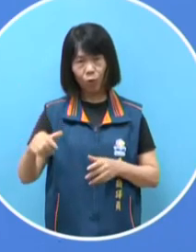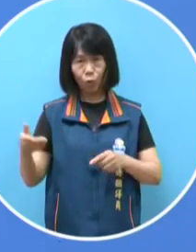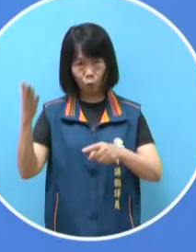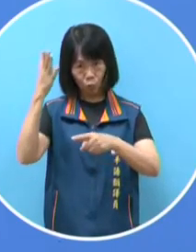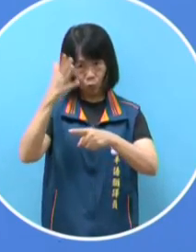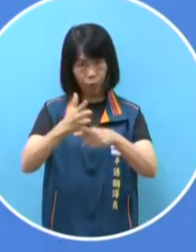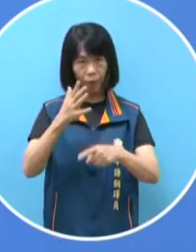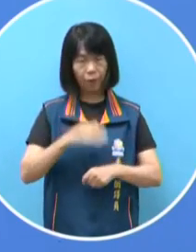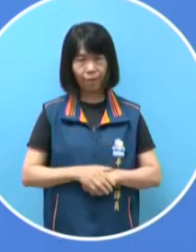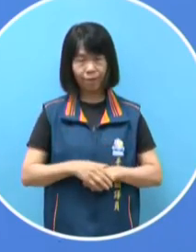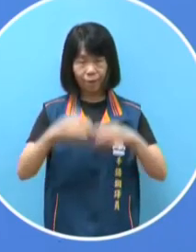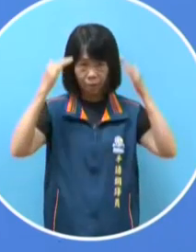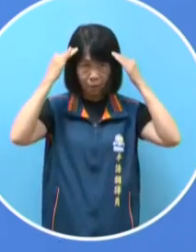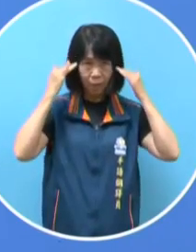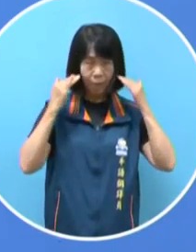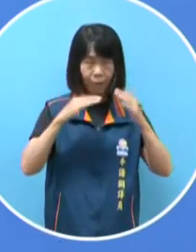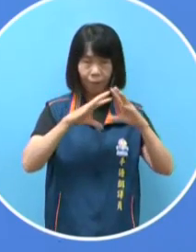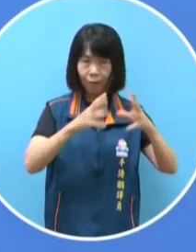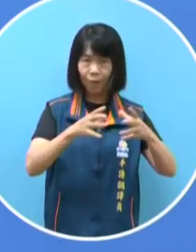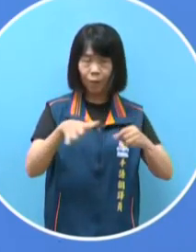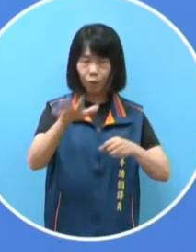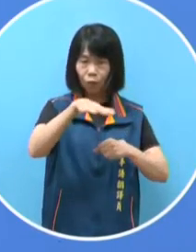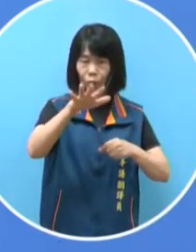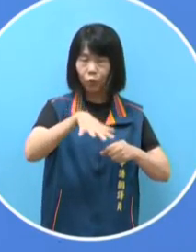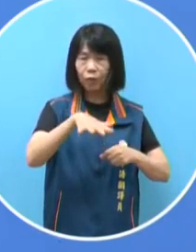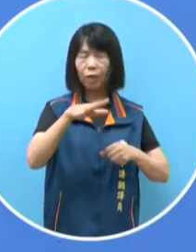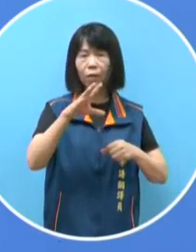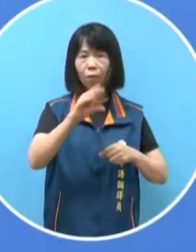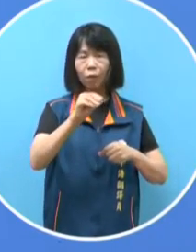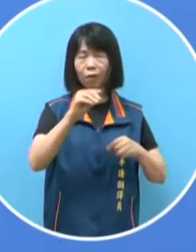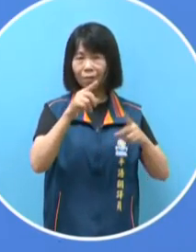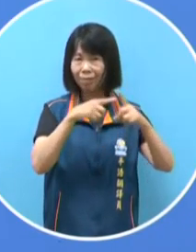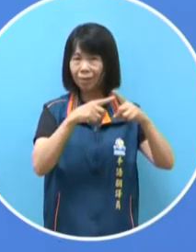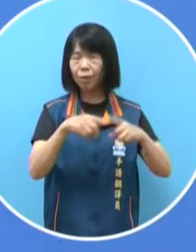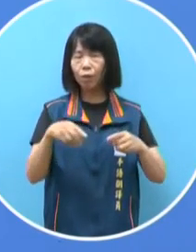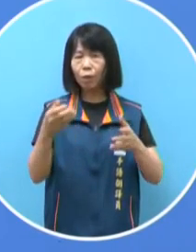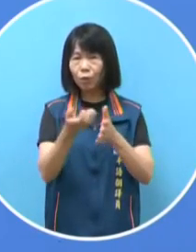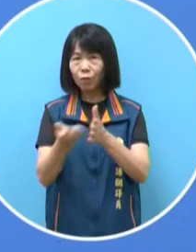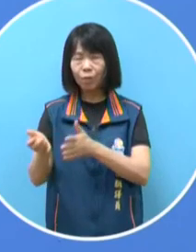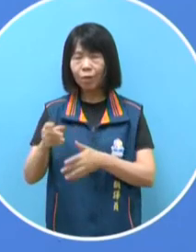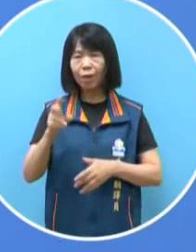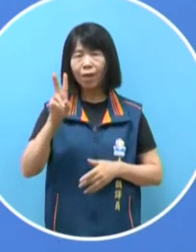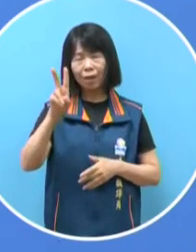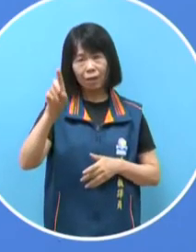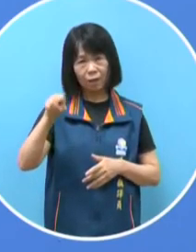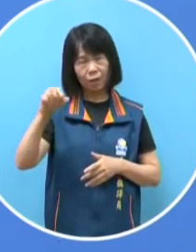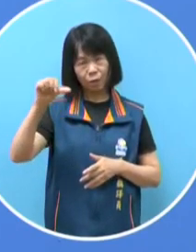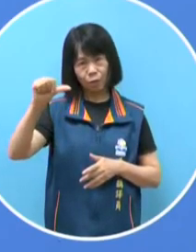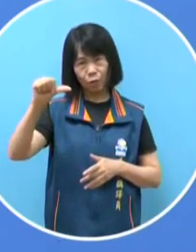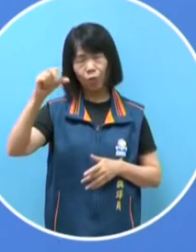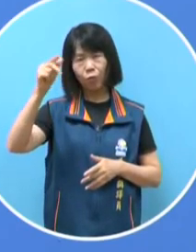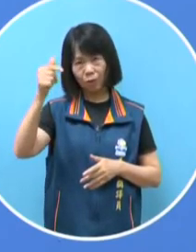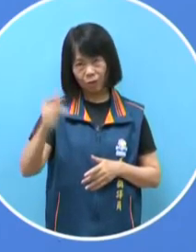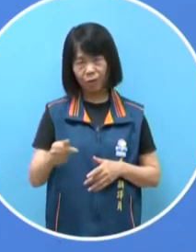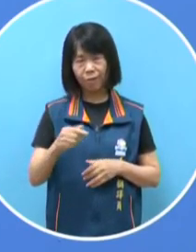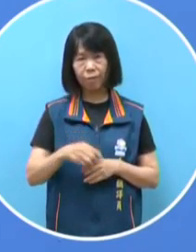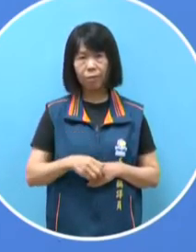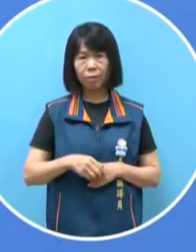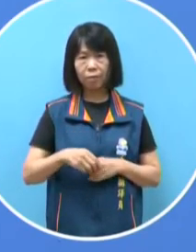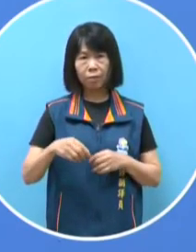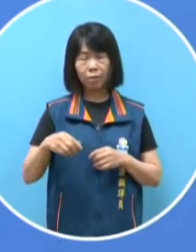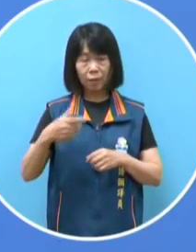国5000万人准备了2.5亿剂的新冠肺炎的疫苗。那台湾